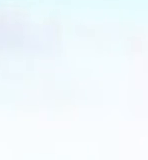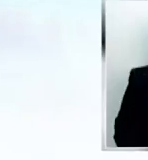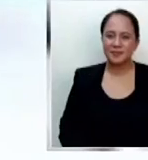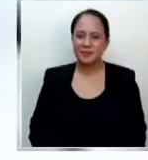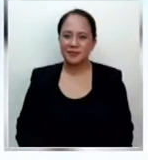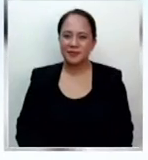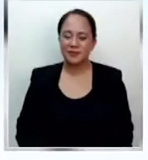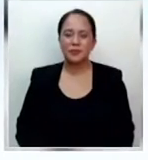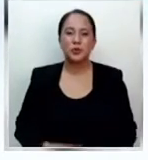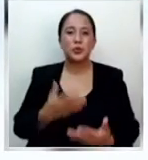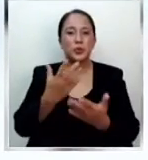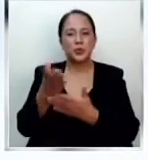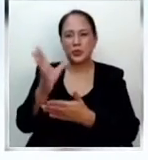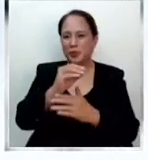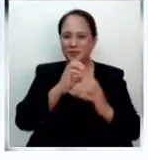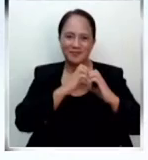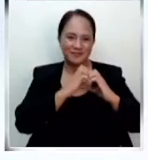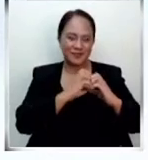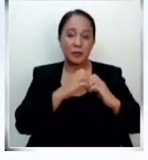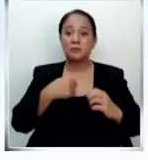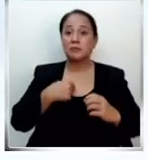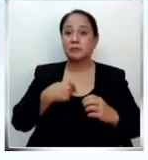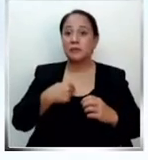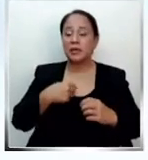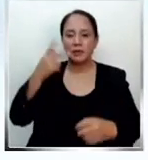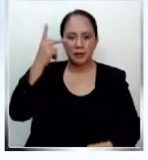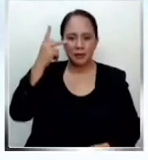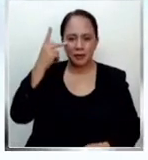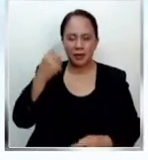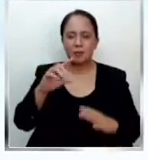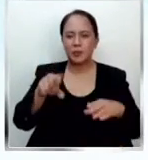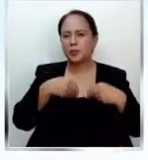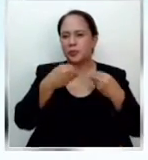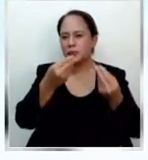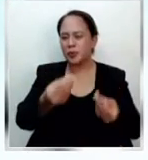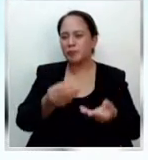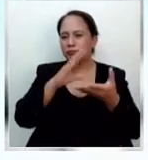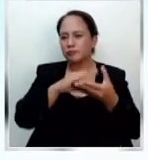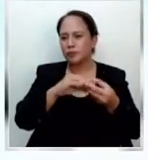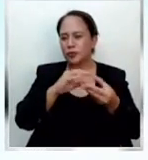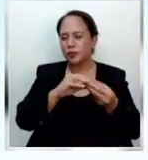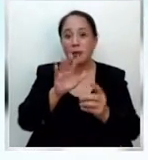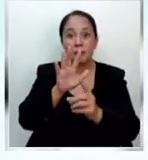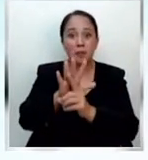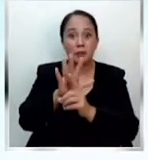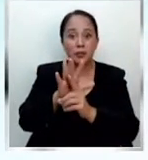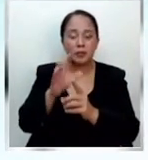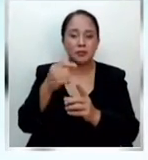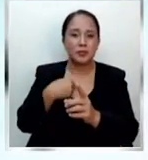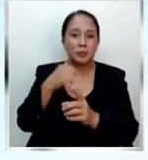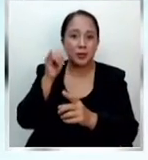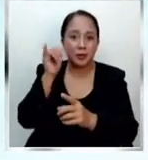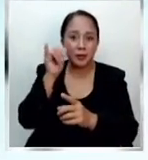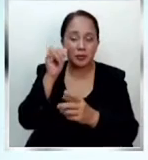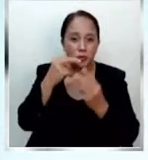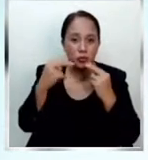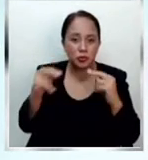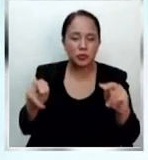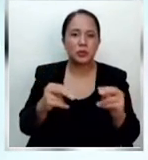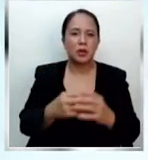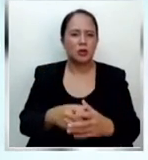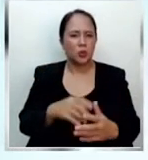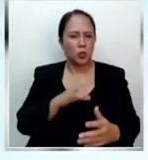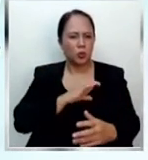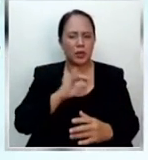Magandang gabi mga kapuso! Ako po ang inyong Kuya Kim na magbibigay sa inyo ng trivia sa likod ng mga trending na balita. Umalma ang mga indigenous rights